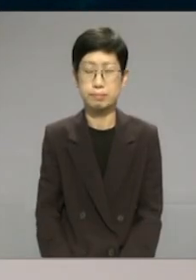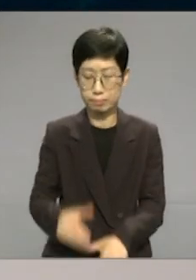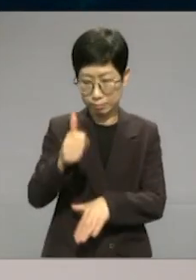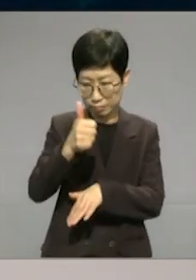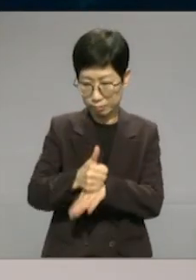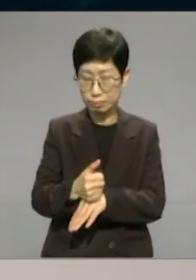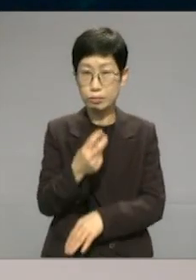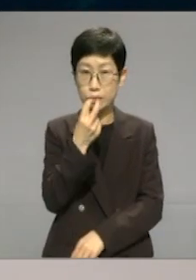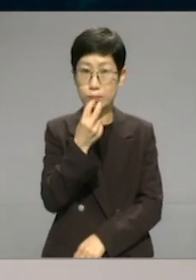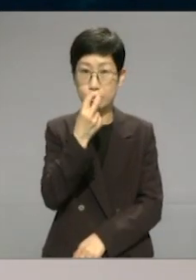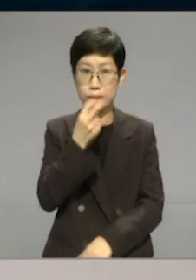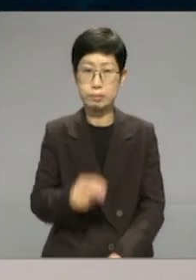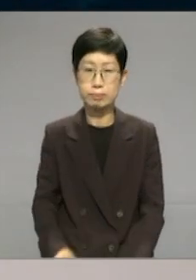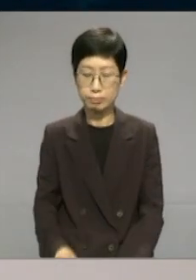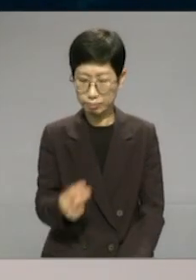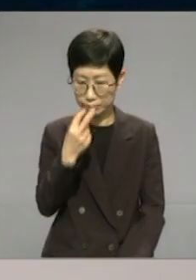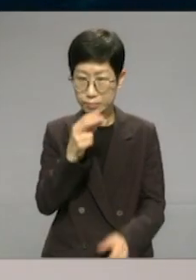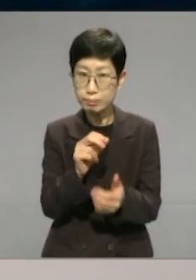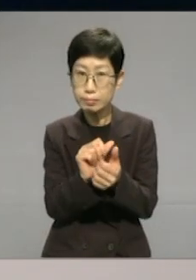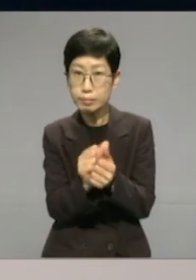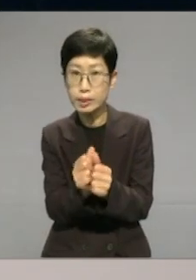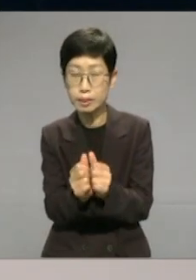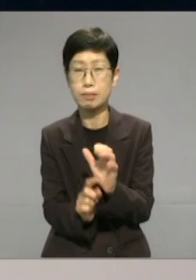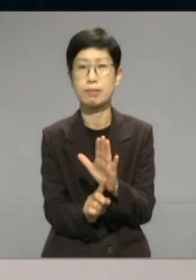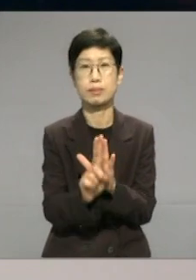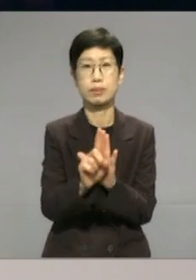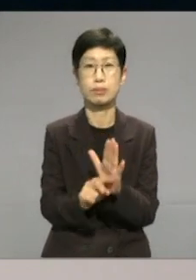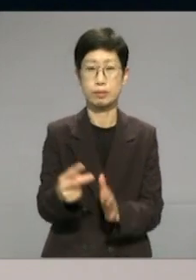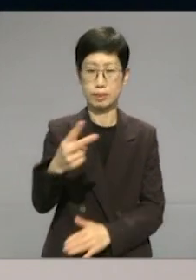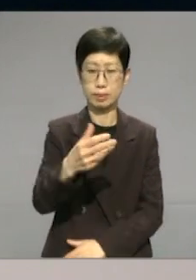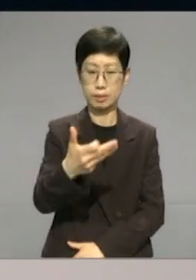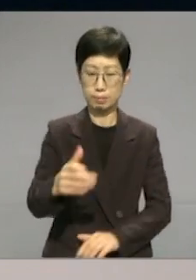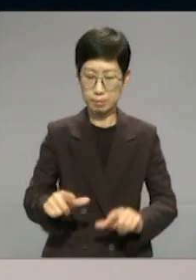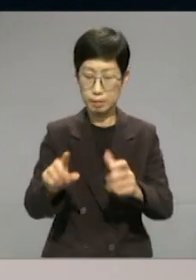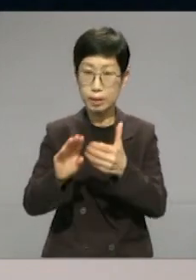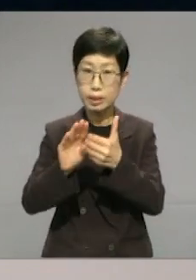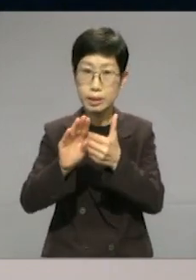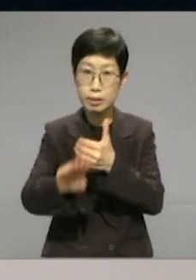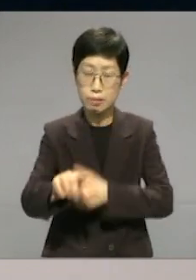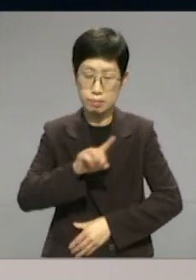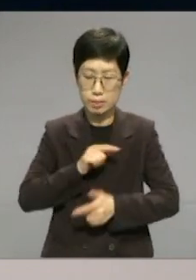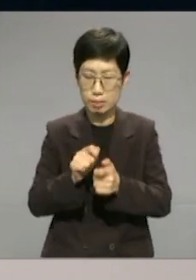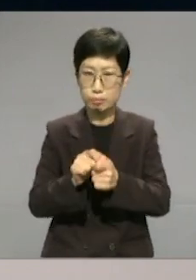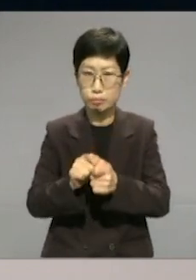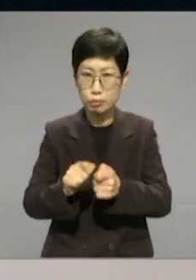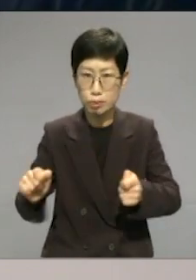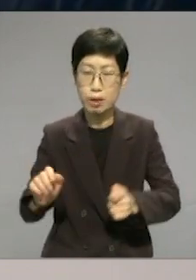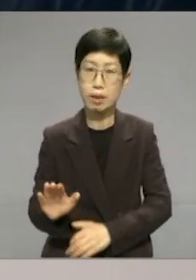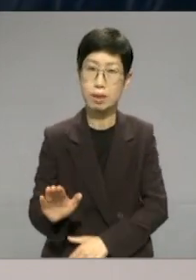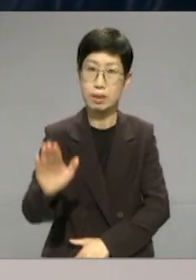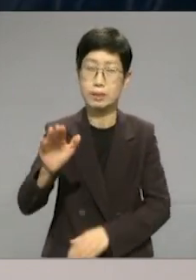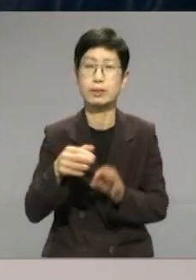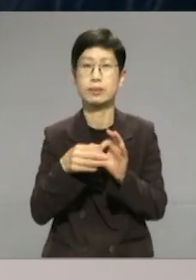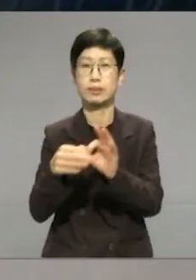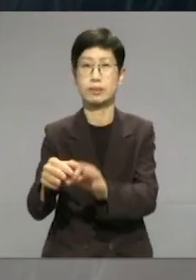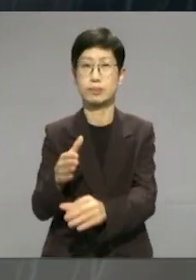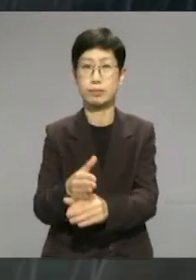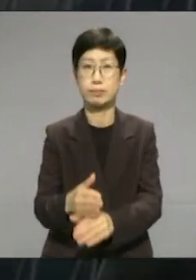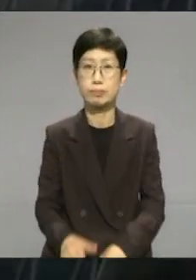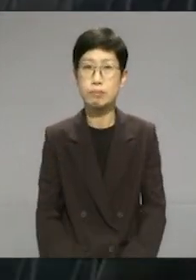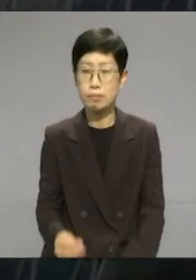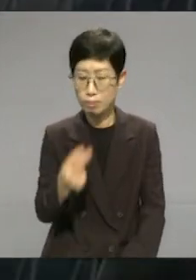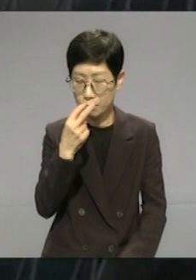끝으로 홍콩입니다. 홍콩 증시 항셍지수가 2018년 이후 최장 상승 랠리를 이어가고 있습니다.